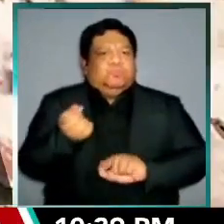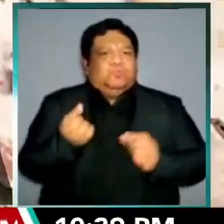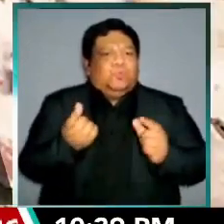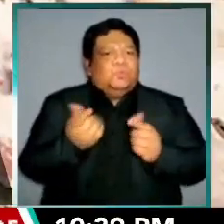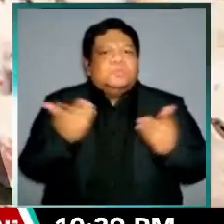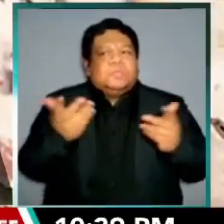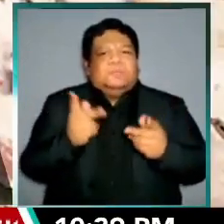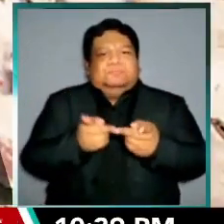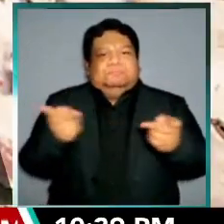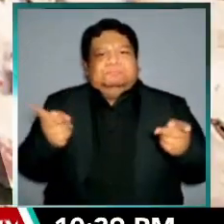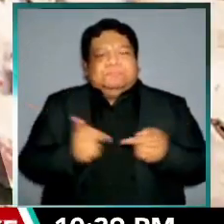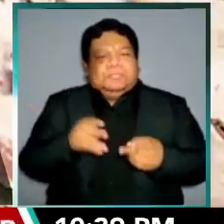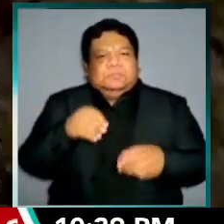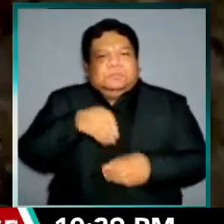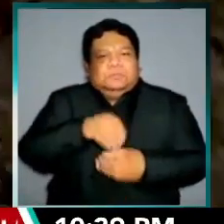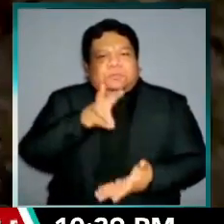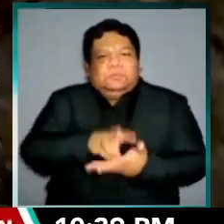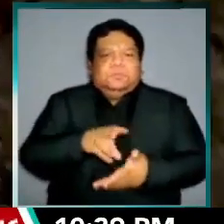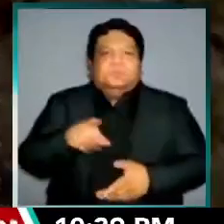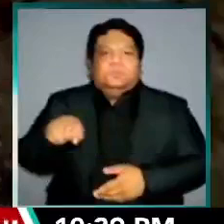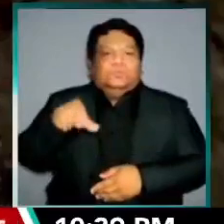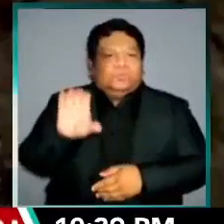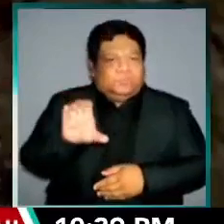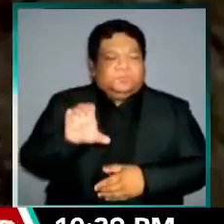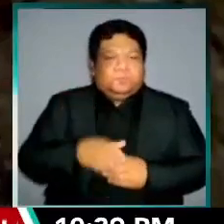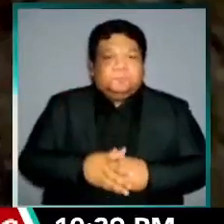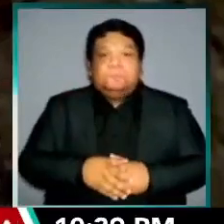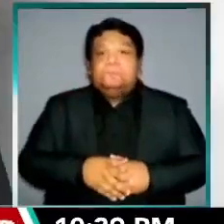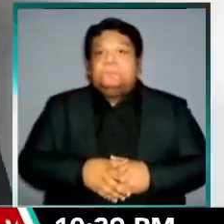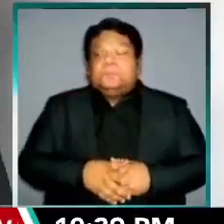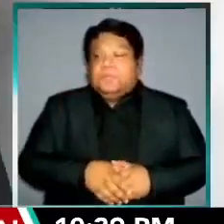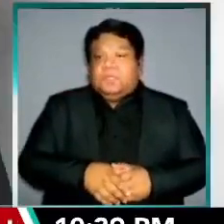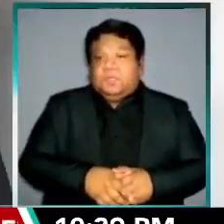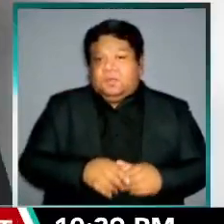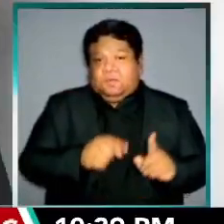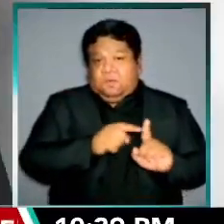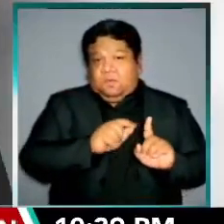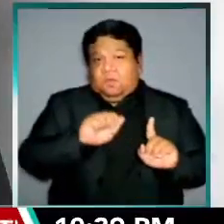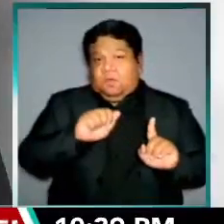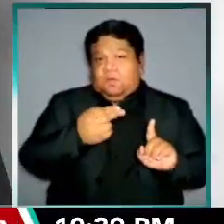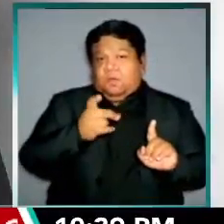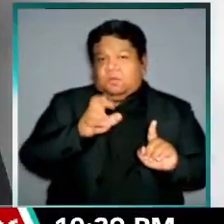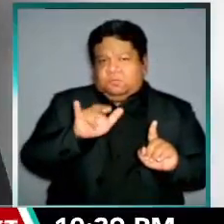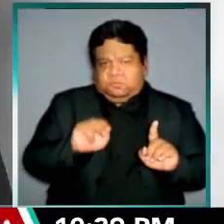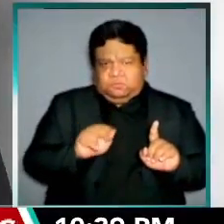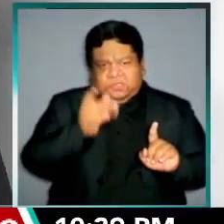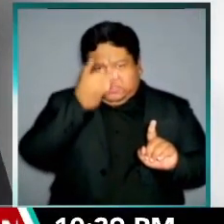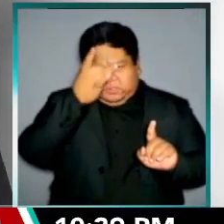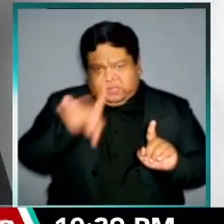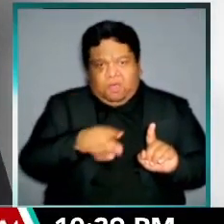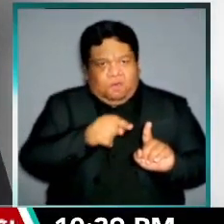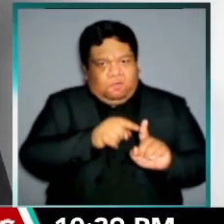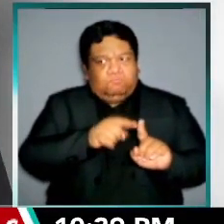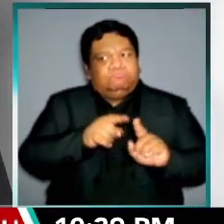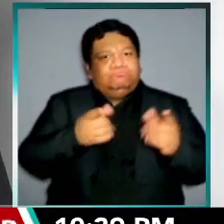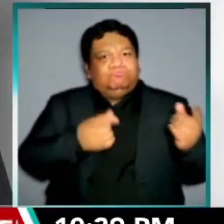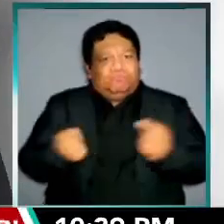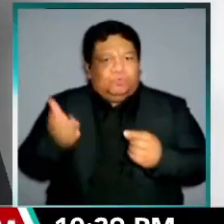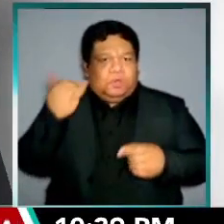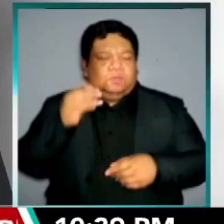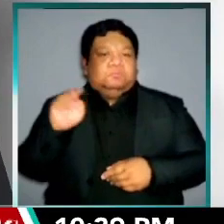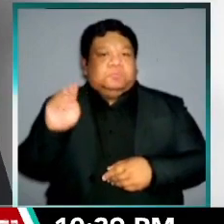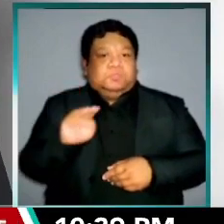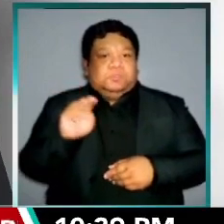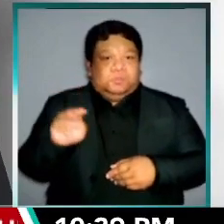sa Barangay Santo Domingo sa Quezon City. Si Aldrin ang nag-iisang sumalang sa initiation noong Lunes. Tila nakainom daw ang mga lubhok